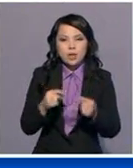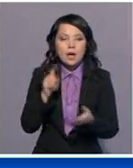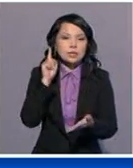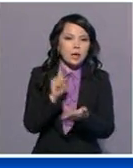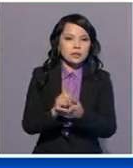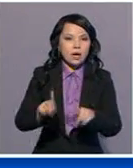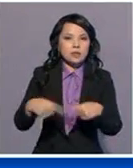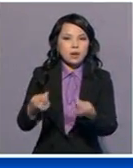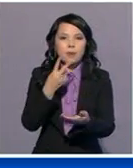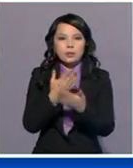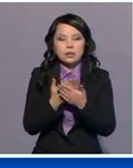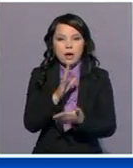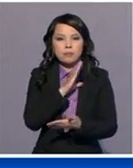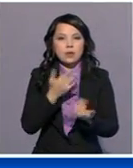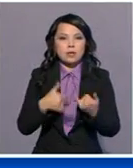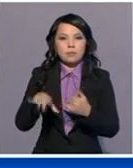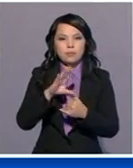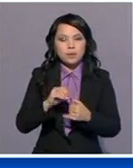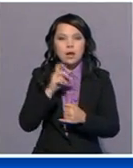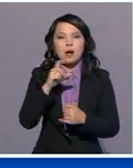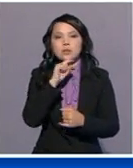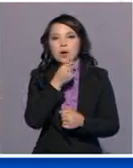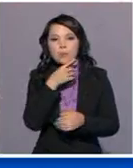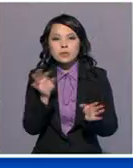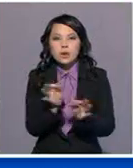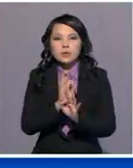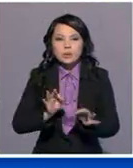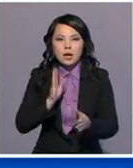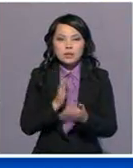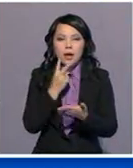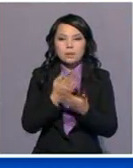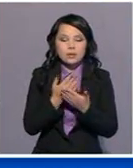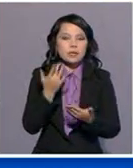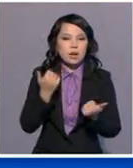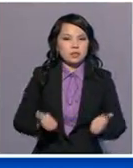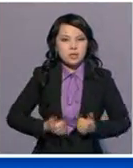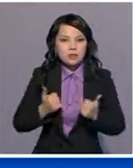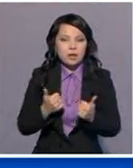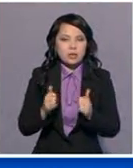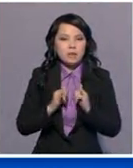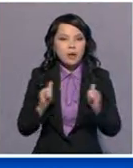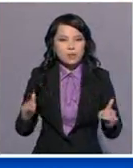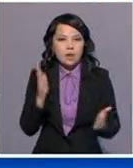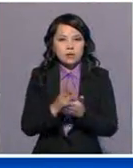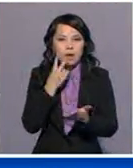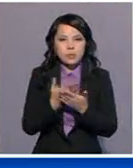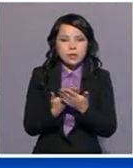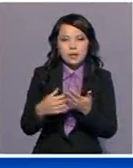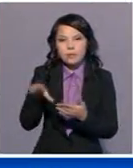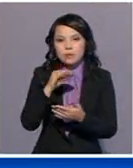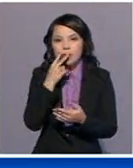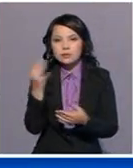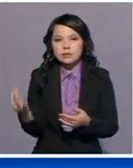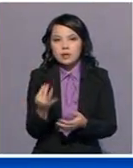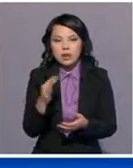тартылды. Сондай-ақ еліміздің әлеуеті артып, экономикасы үздіксіз дамып келе жатқандығы, барлық салада алға ілгерілеушік бар екені тілге тиек